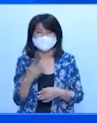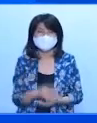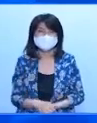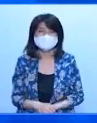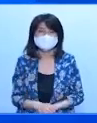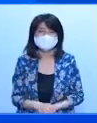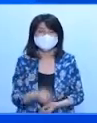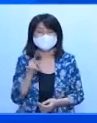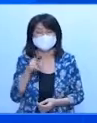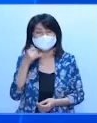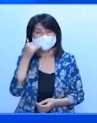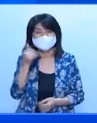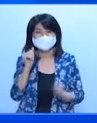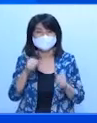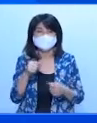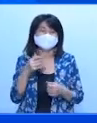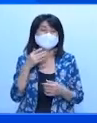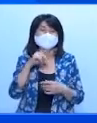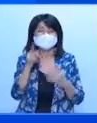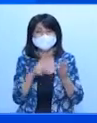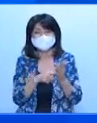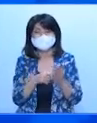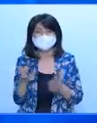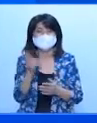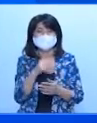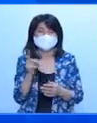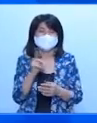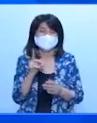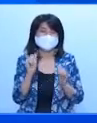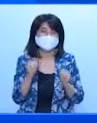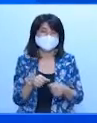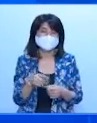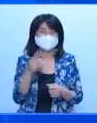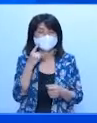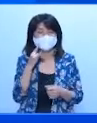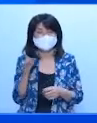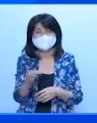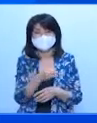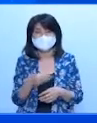По этим телефонам вы можете задать вопросы касательно карантина в Павлодарской области.